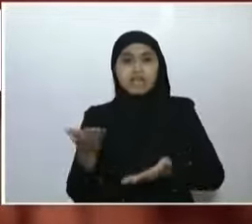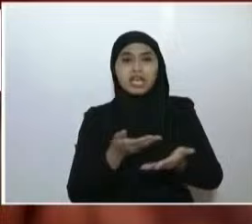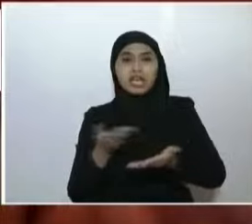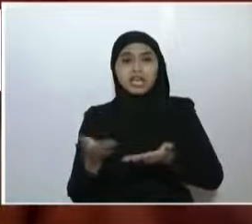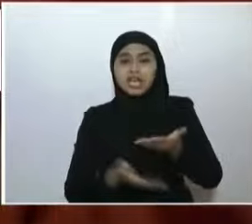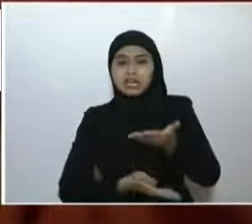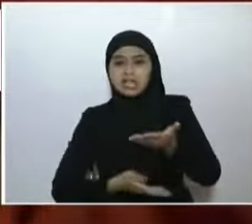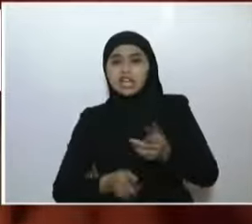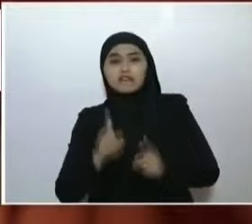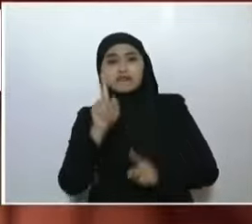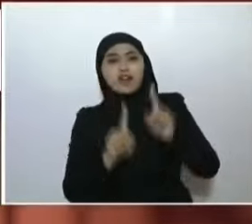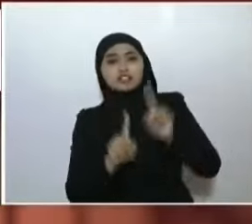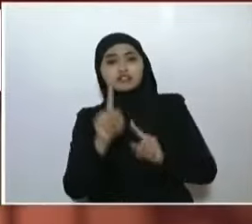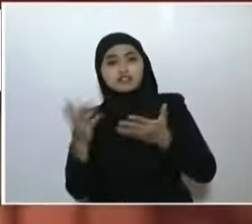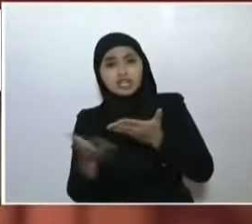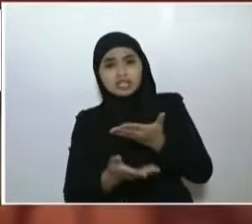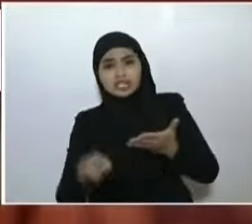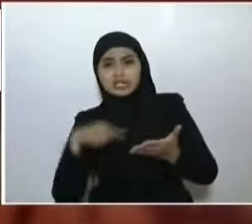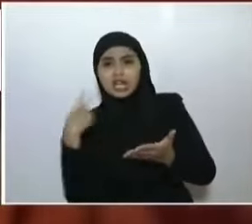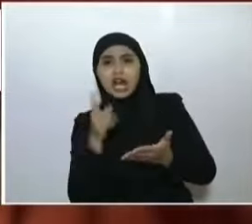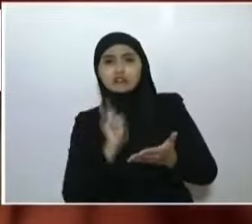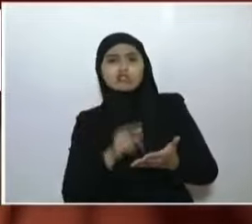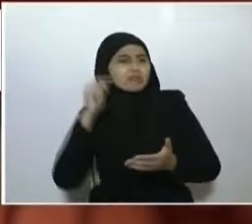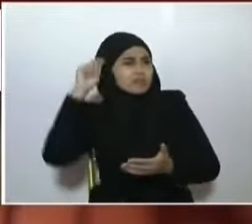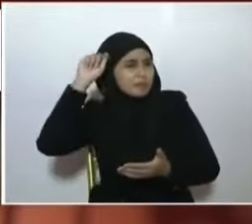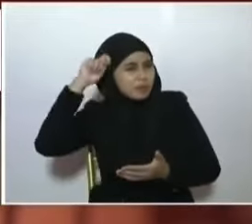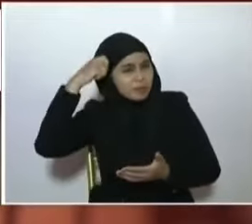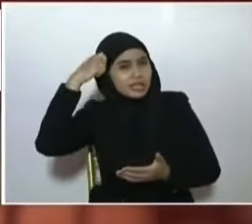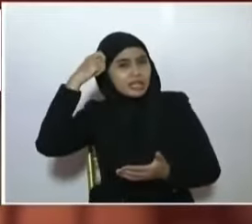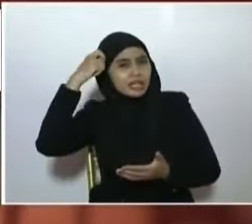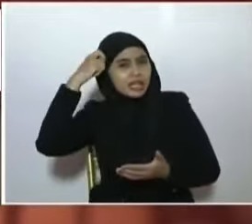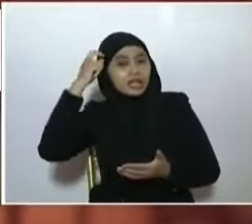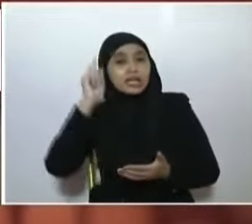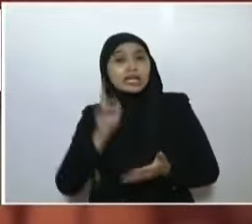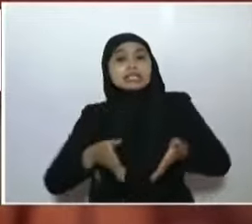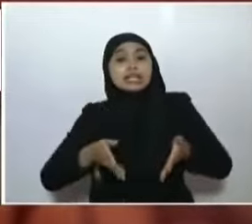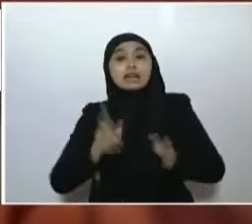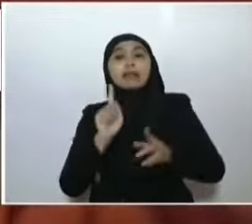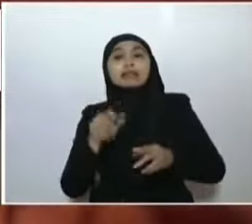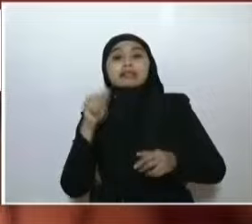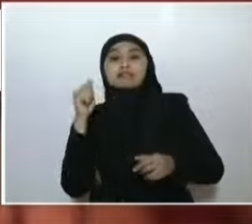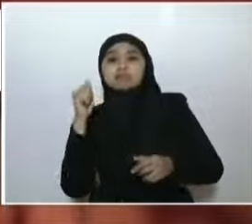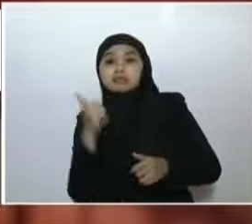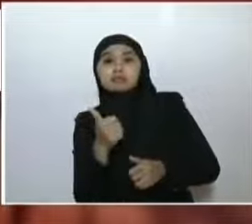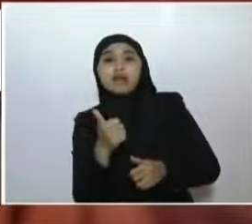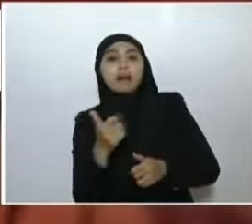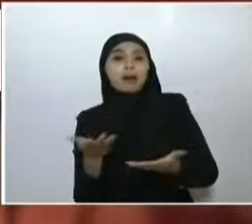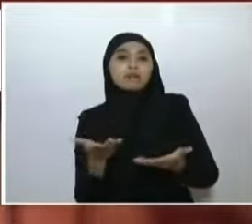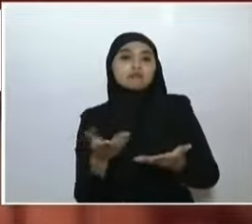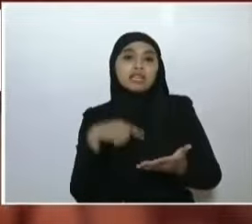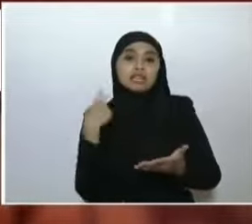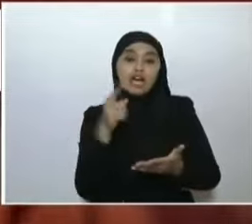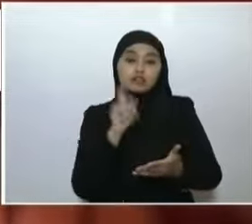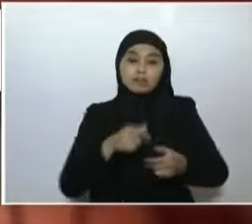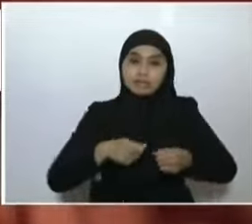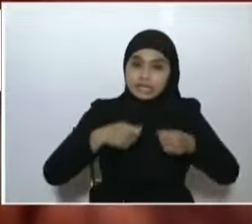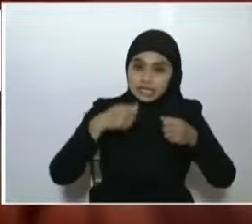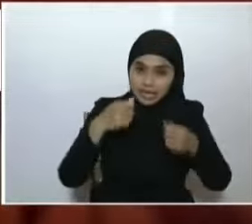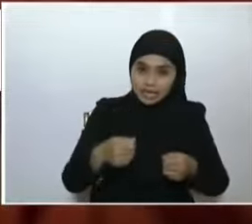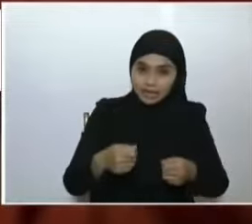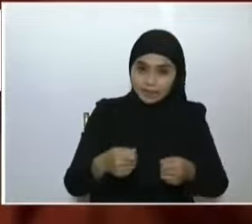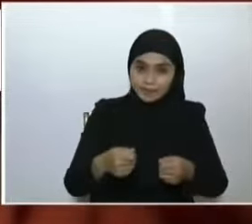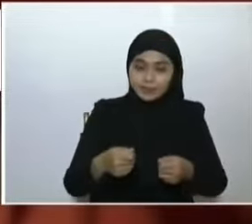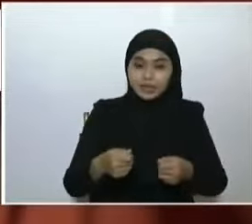infrastruktur dasar ini perlu dipikirkan makanya jalan yang paling tempat adalah satu kita harus memberikan